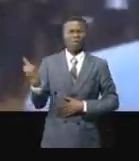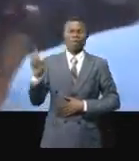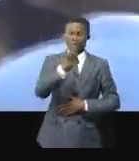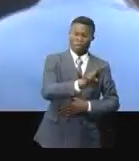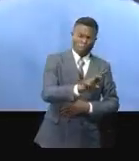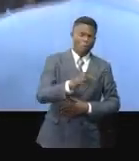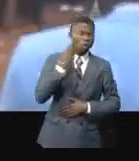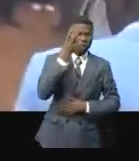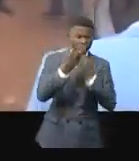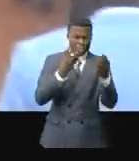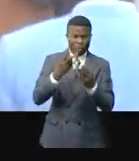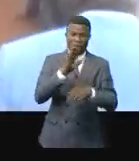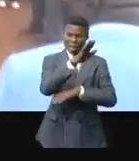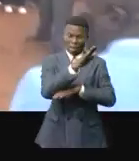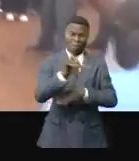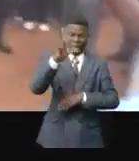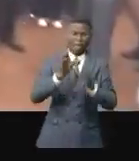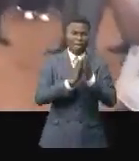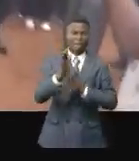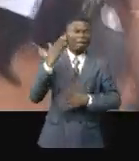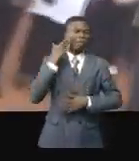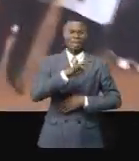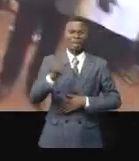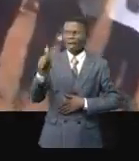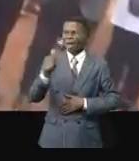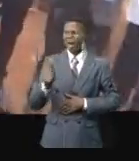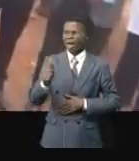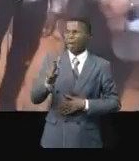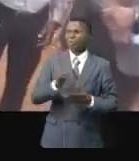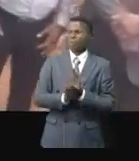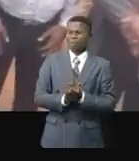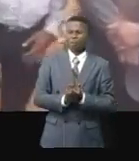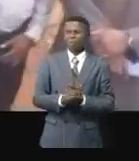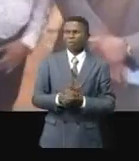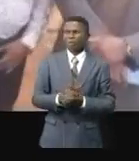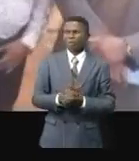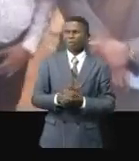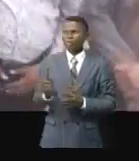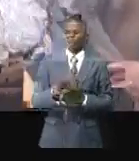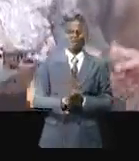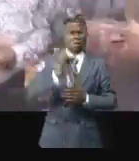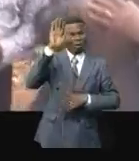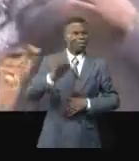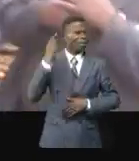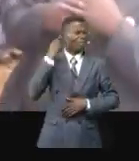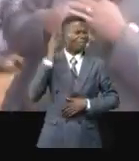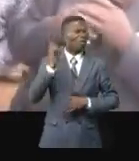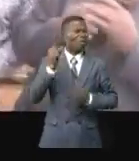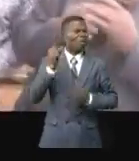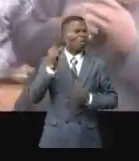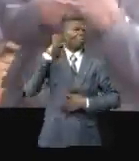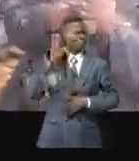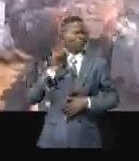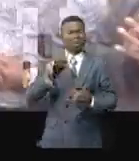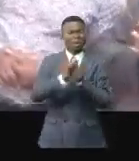descente l'avant-midi de ce lundi 15 mars 2021. Accueilli par toute la population des quartiers Era et Daipen, victime